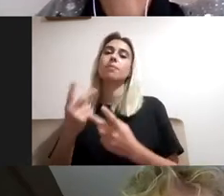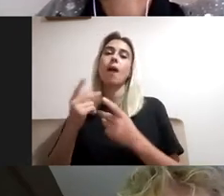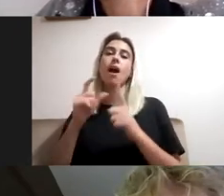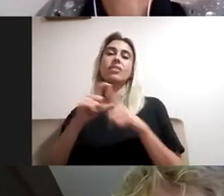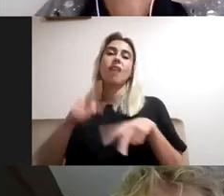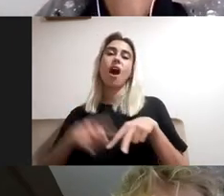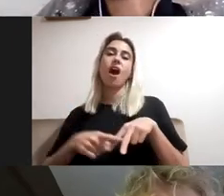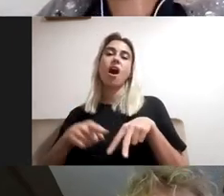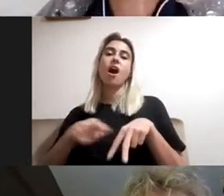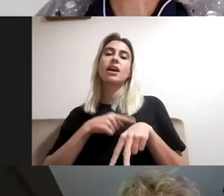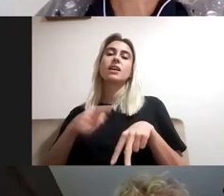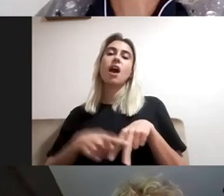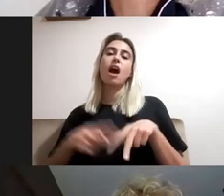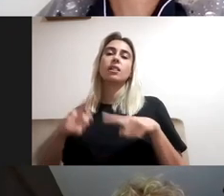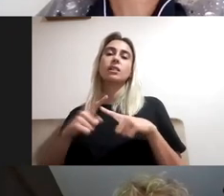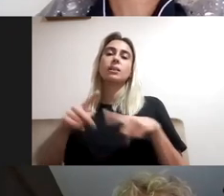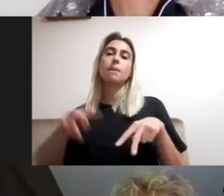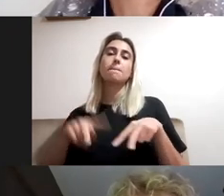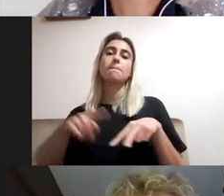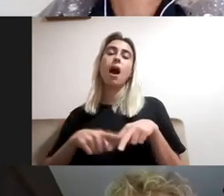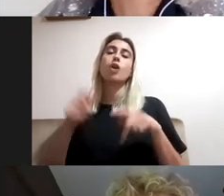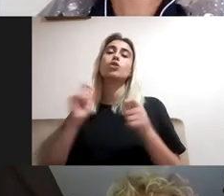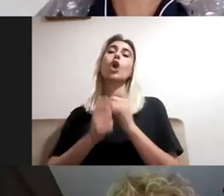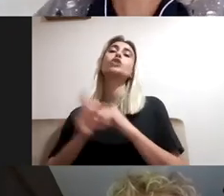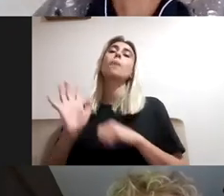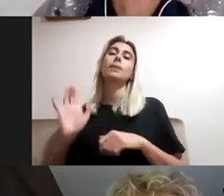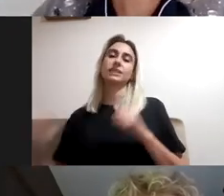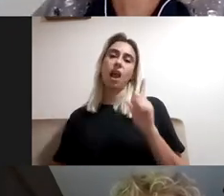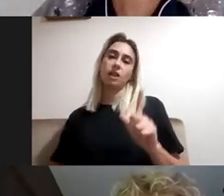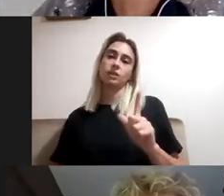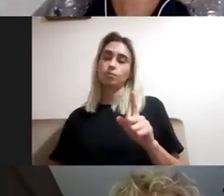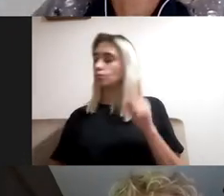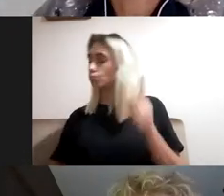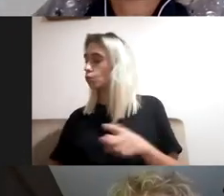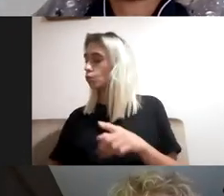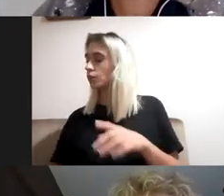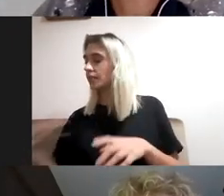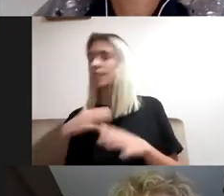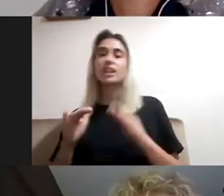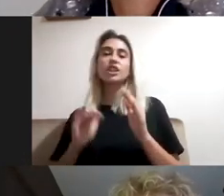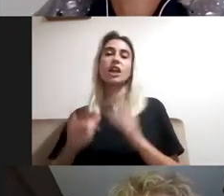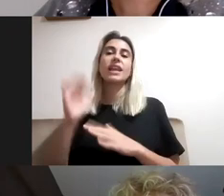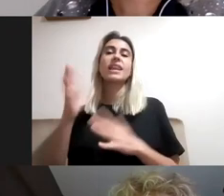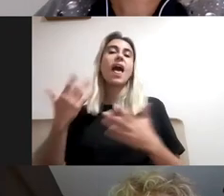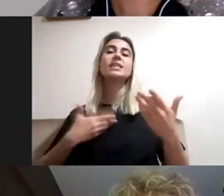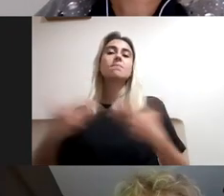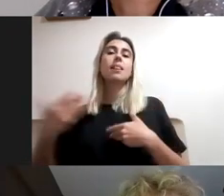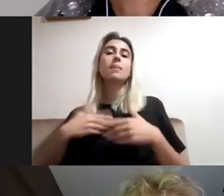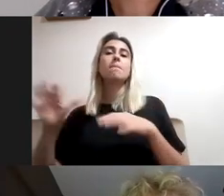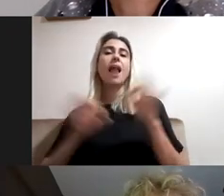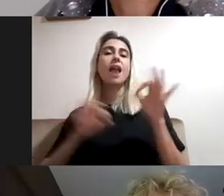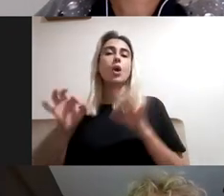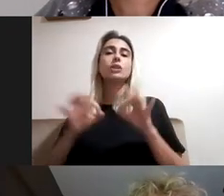sağlamak. Yani bireysel farklılıklar ama her zaman geçer akçe bu olmalı. Her ne hizmet planlanıyorsa